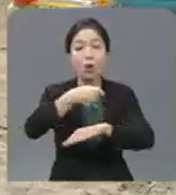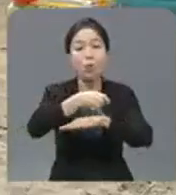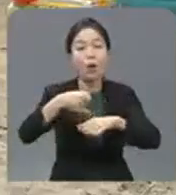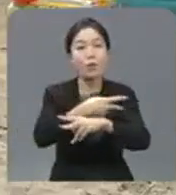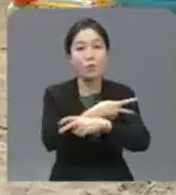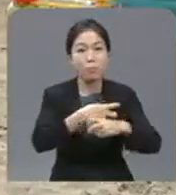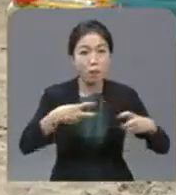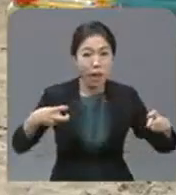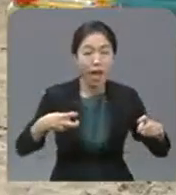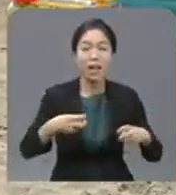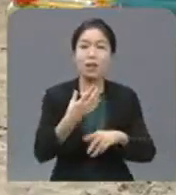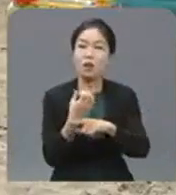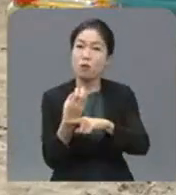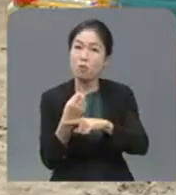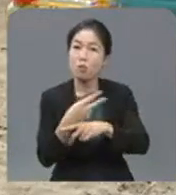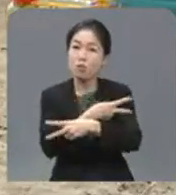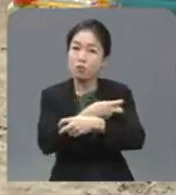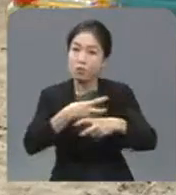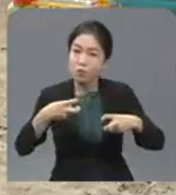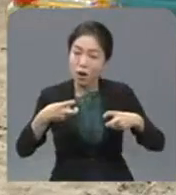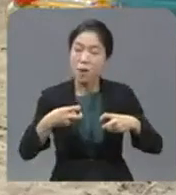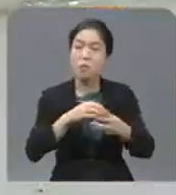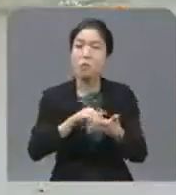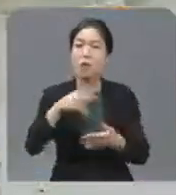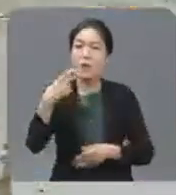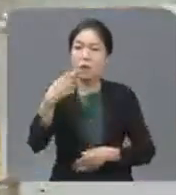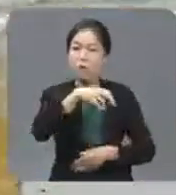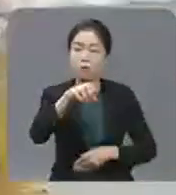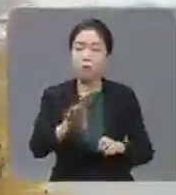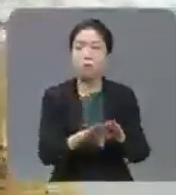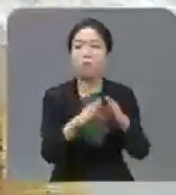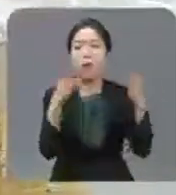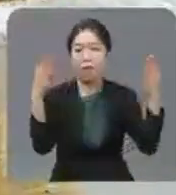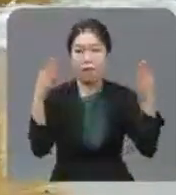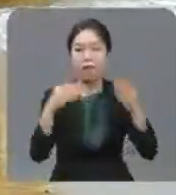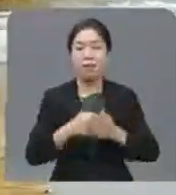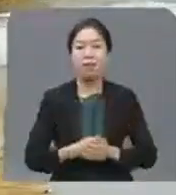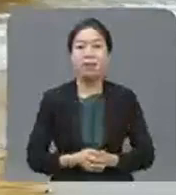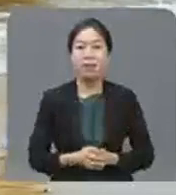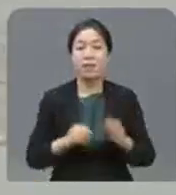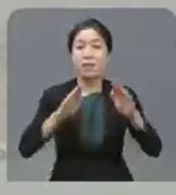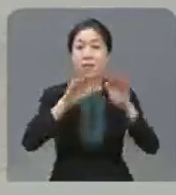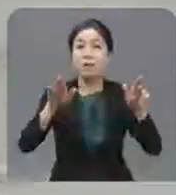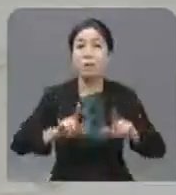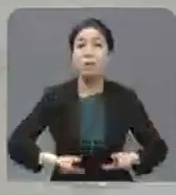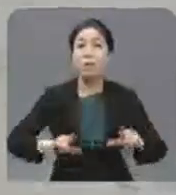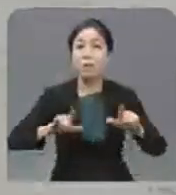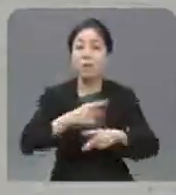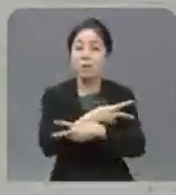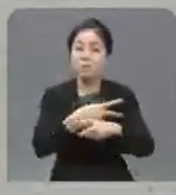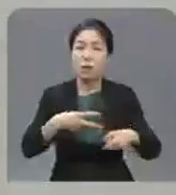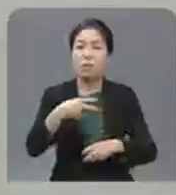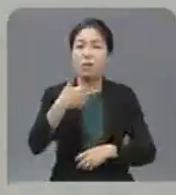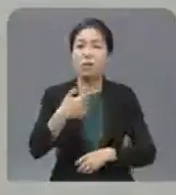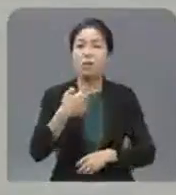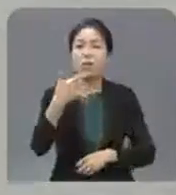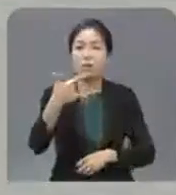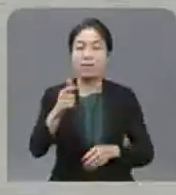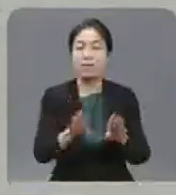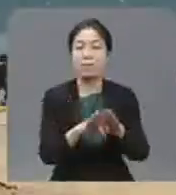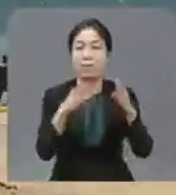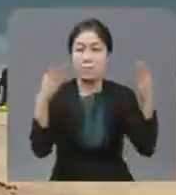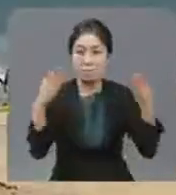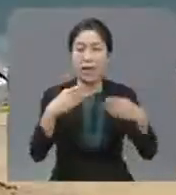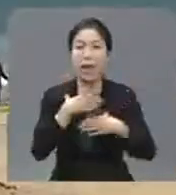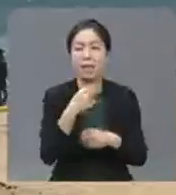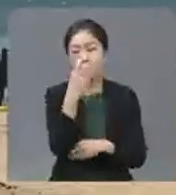신지 명사심리와 보성 율포 솔밭등 12곳이 먼저 개장합니다 전라남도는 올해 해수욕장 56곳을 개장하고